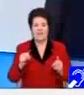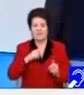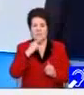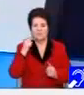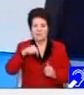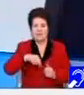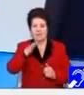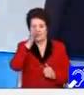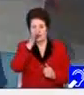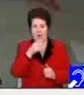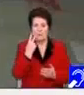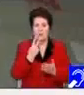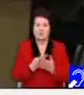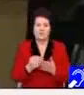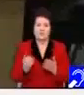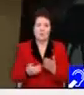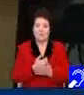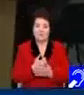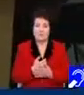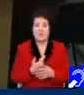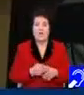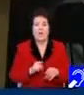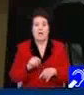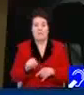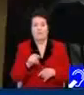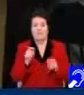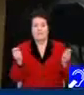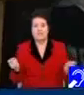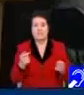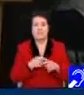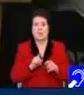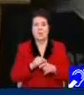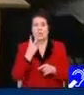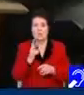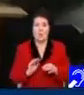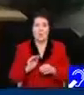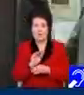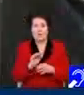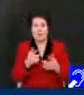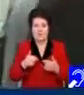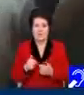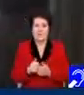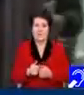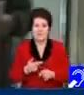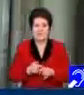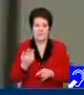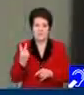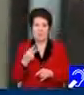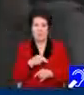la Chișinău. Potrivit Novosti PMR, în regiunea separatistă vor fi deschise cu 2 secții de votare mai multe decât la scrutinul